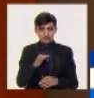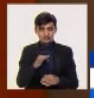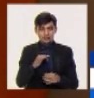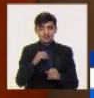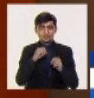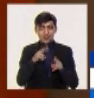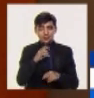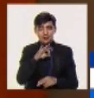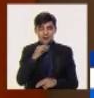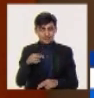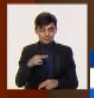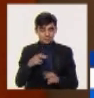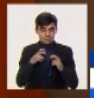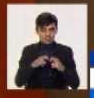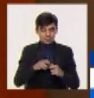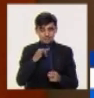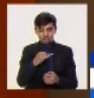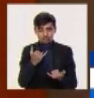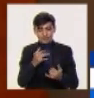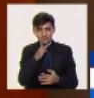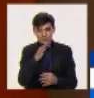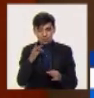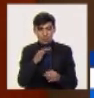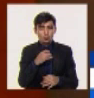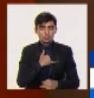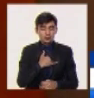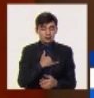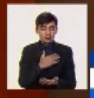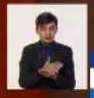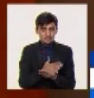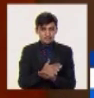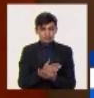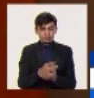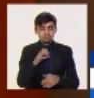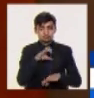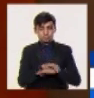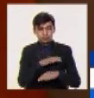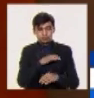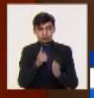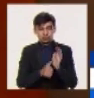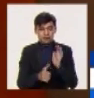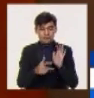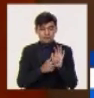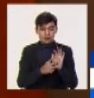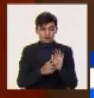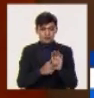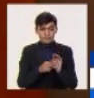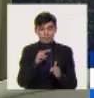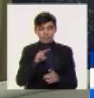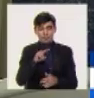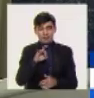Проводится рейдовое мероприятие. На данный момент у нас зафиксировано 68